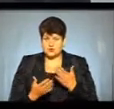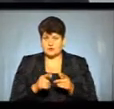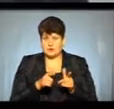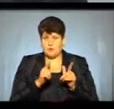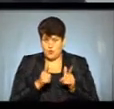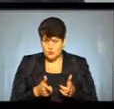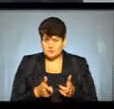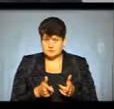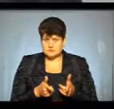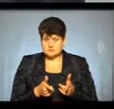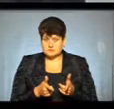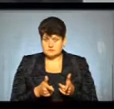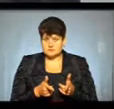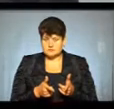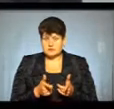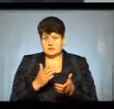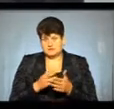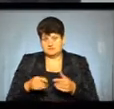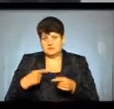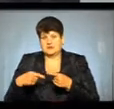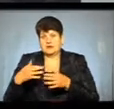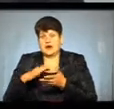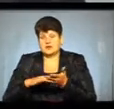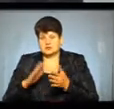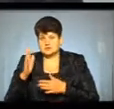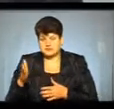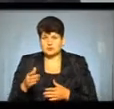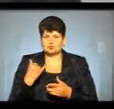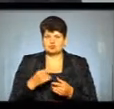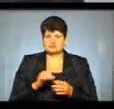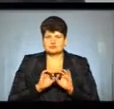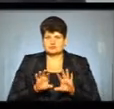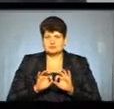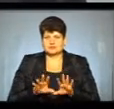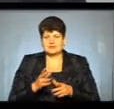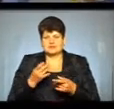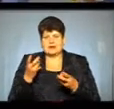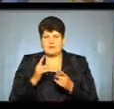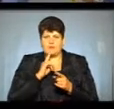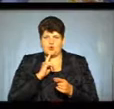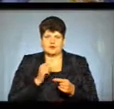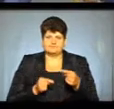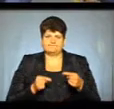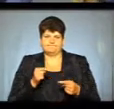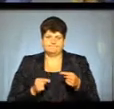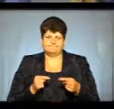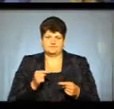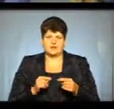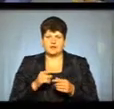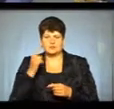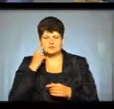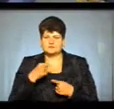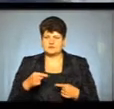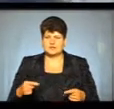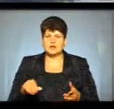тоді рухаємося далі. Якщо будуть коментарі, то поки що треба дискутувати. Опозиції різні. На зустрічі були присутні